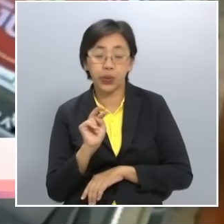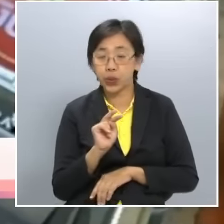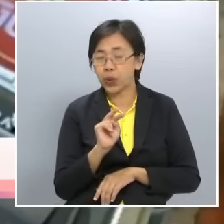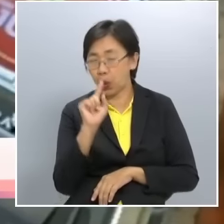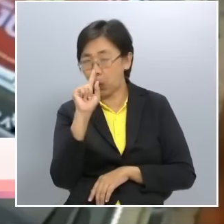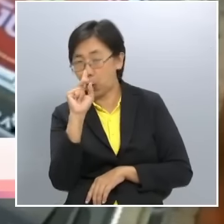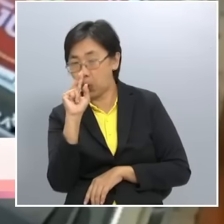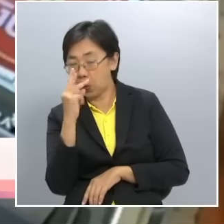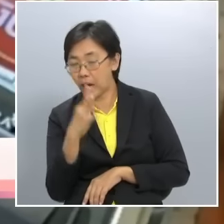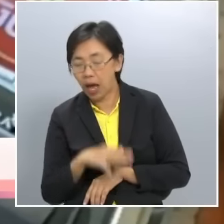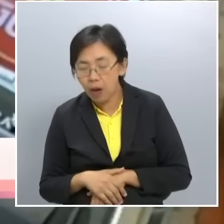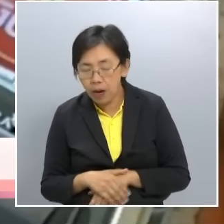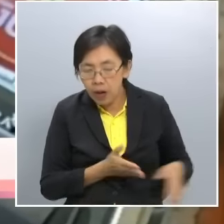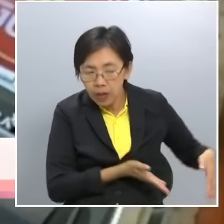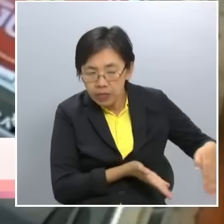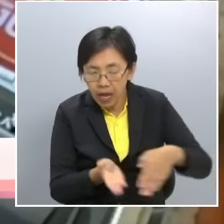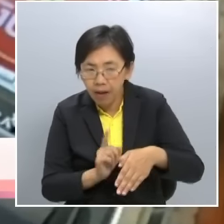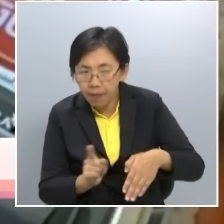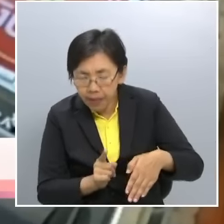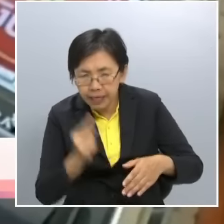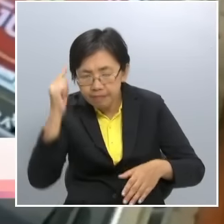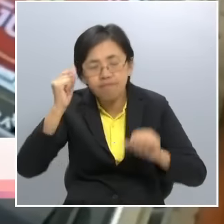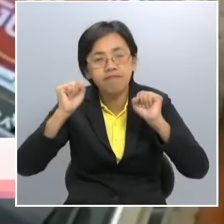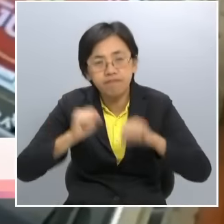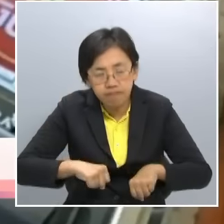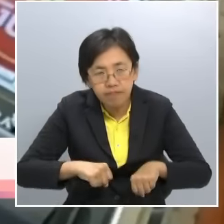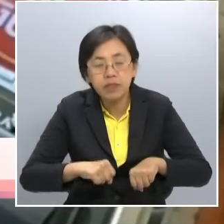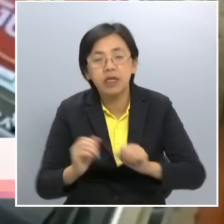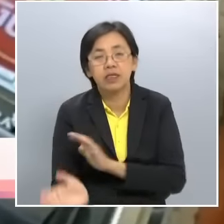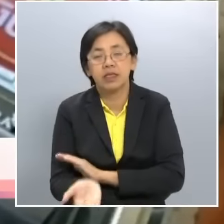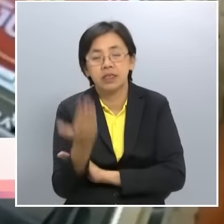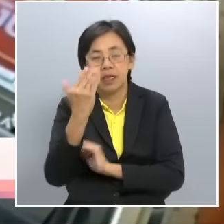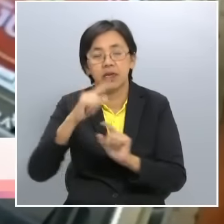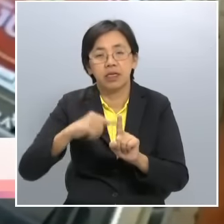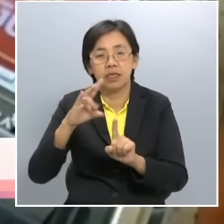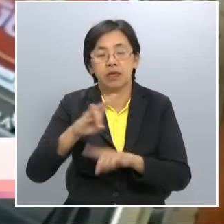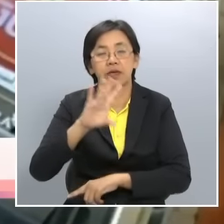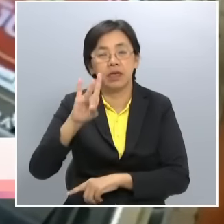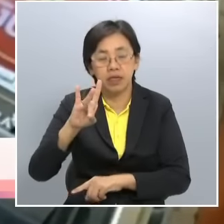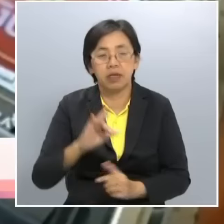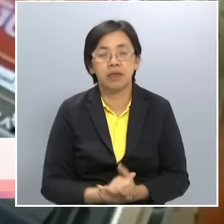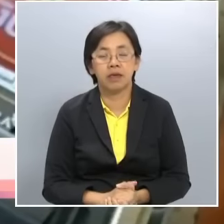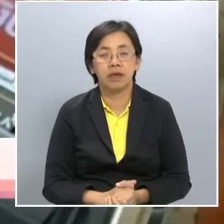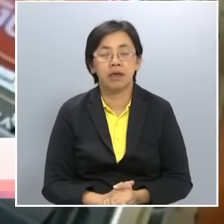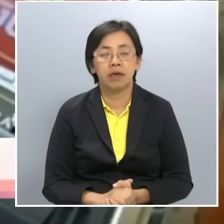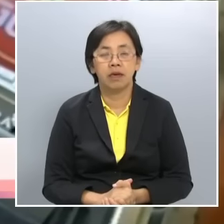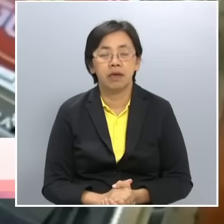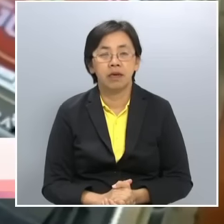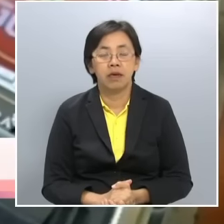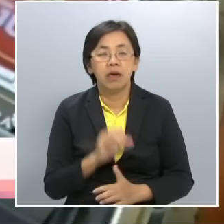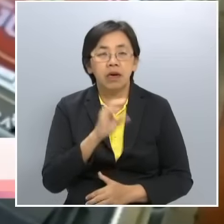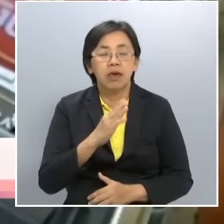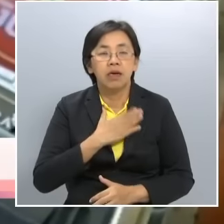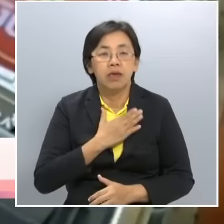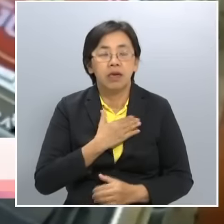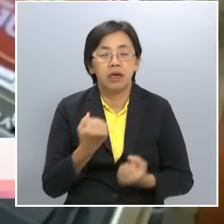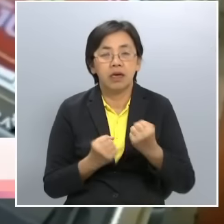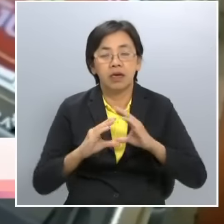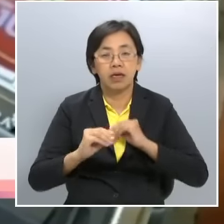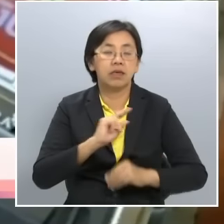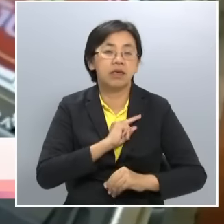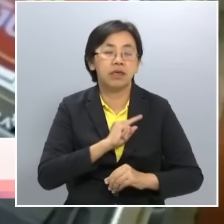ำรวจเส้นทางก่อนจะมีการตัดสินใจก่อเหตุนะครับเมื่อช่วงเช้ามืดวันที่8กรกฎาคมตัวเขาเองนะครับเขาบอกว่าเขาเองได้ขับรถเก๋งส่วนตัว